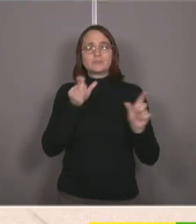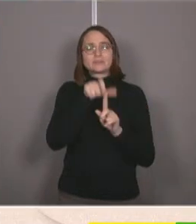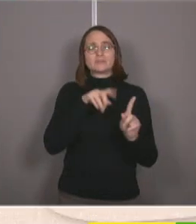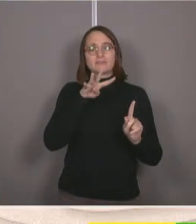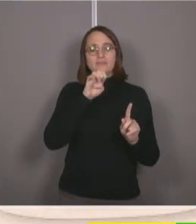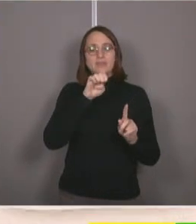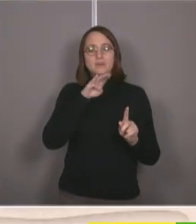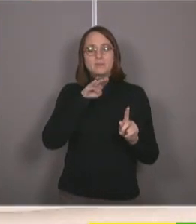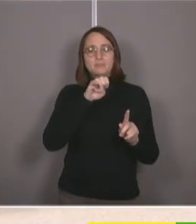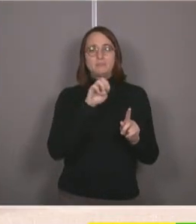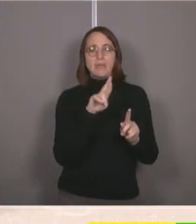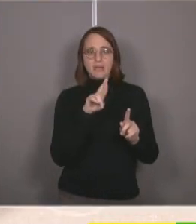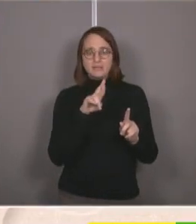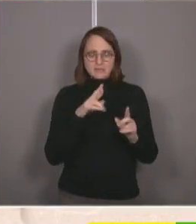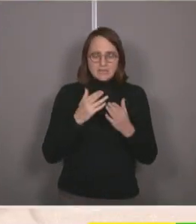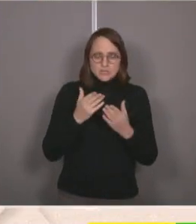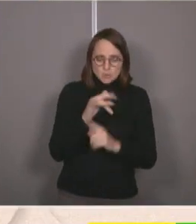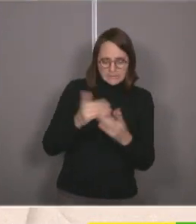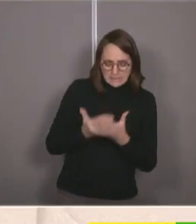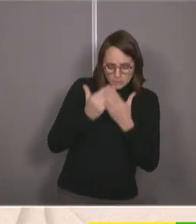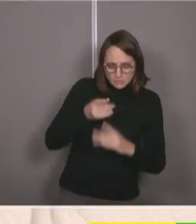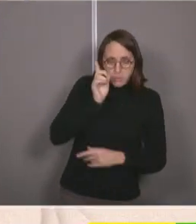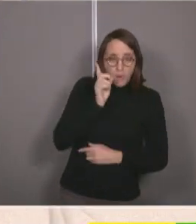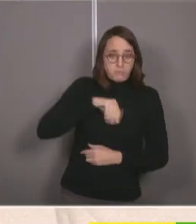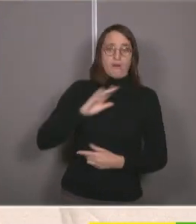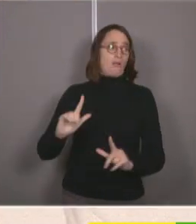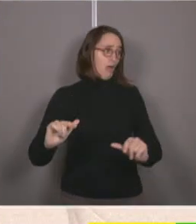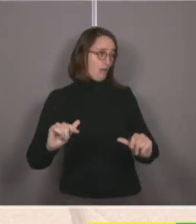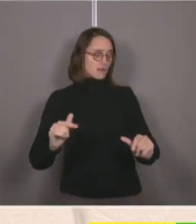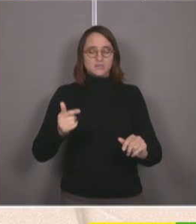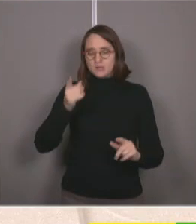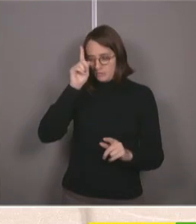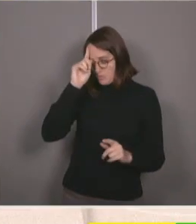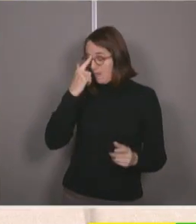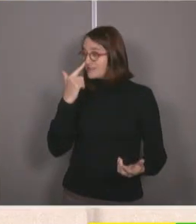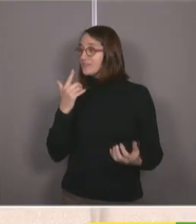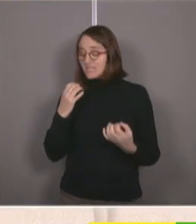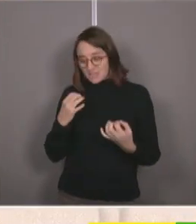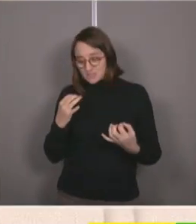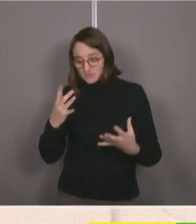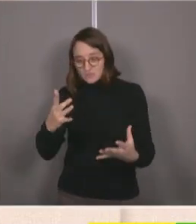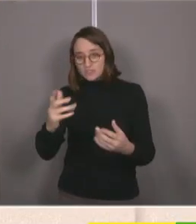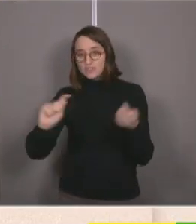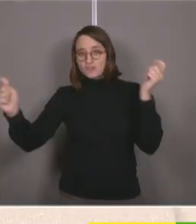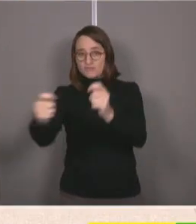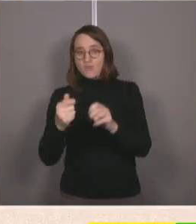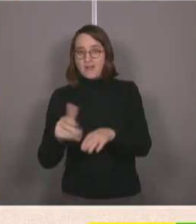la société? Bah, parce qu'elle est là. Pourquoi anticipe-t-on ce changement climatique? Pourquoi est-on prêt